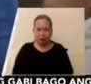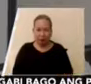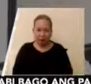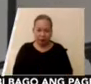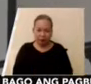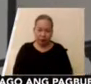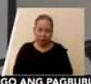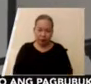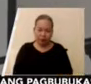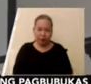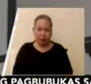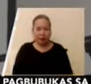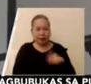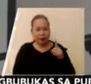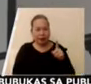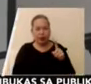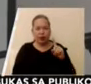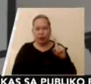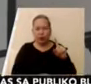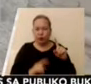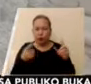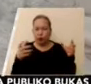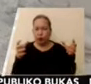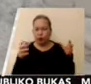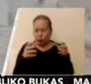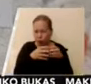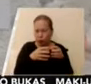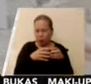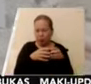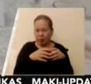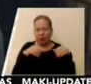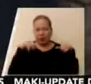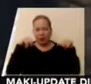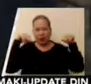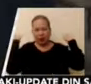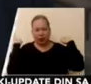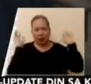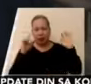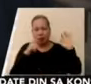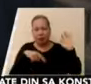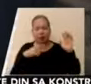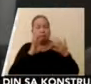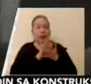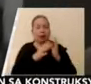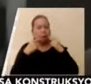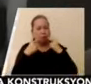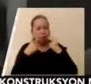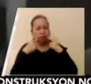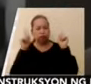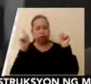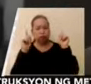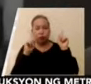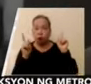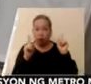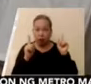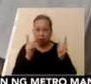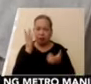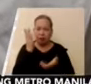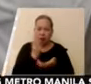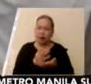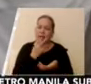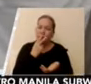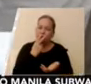Sila raw ang kauna-unahang quitters club sa bansa o tropa ng mga matagumpay na nag-quit sa Yossi. Sa kanilang get-together